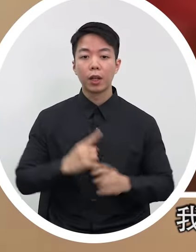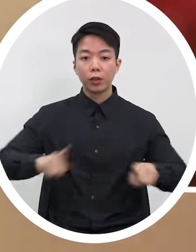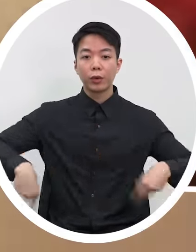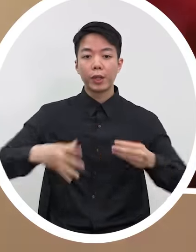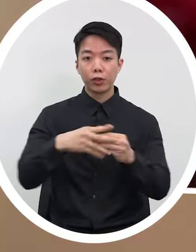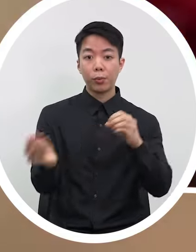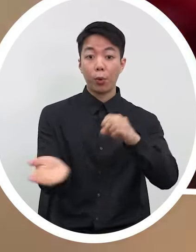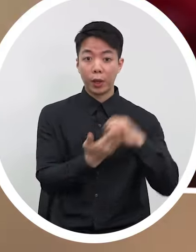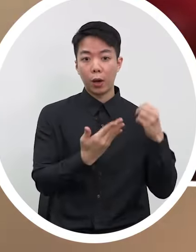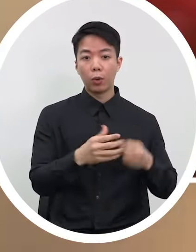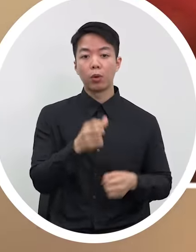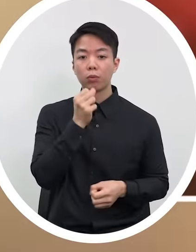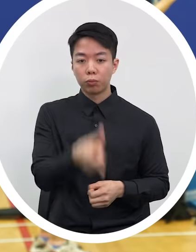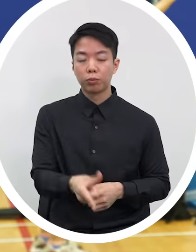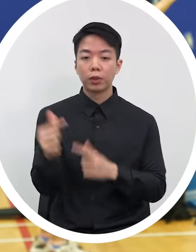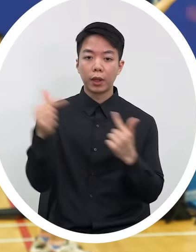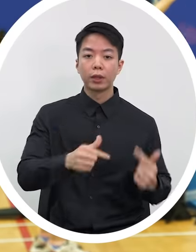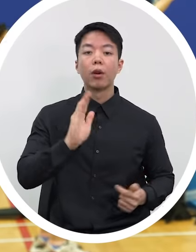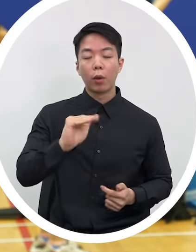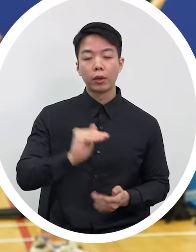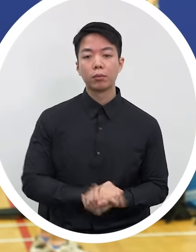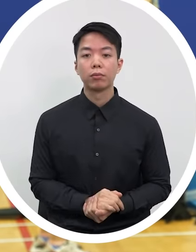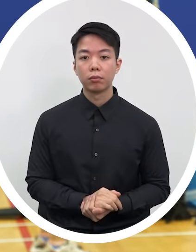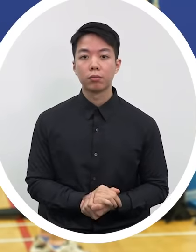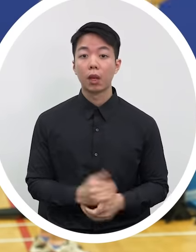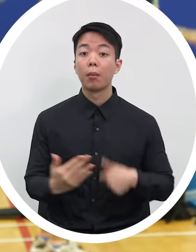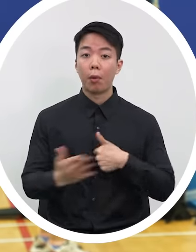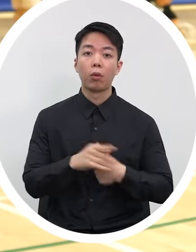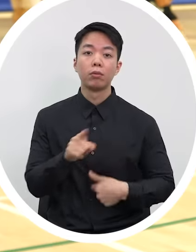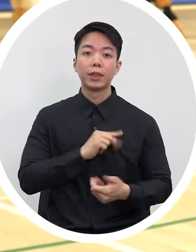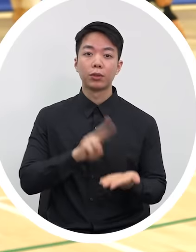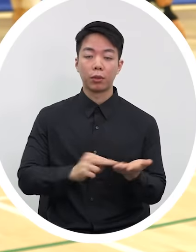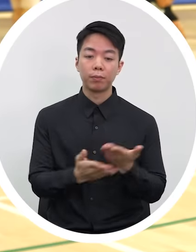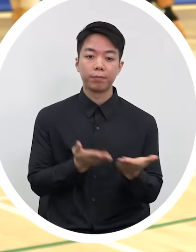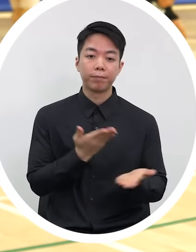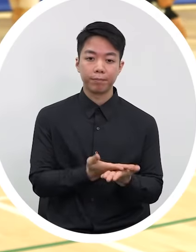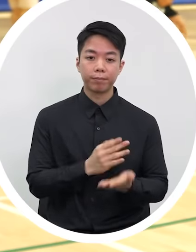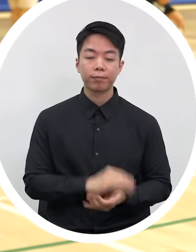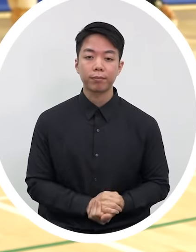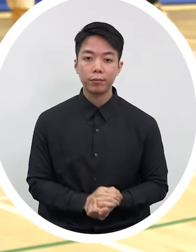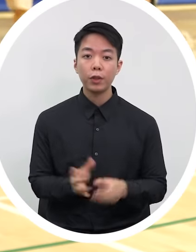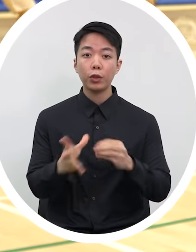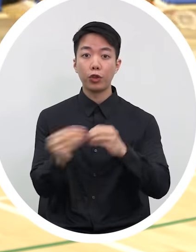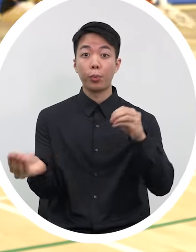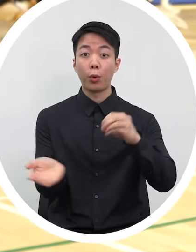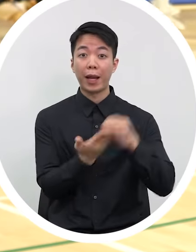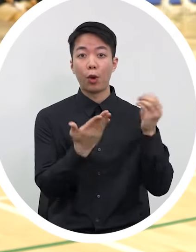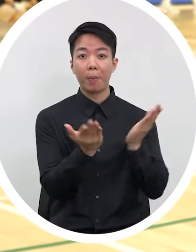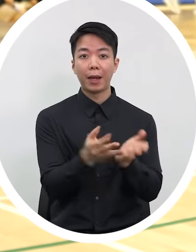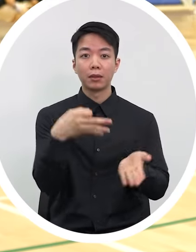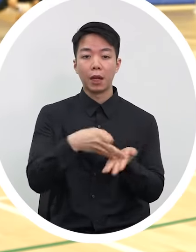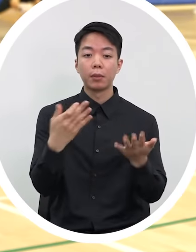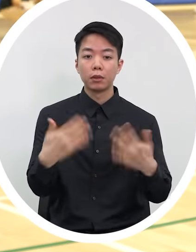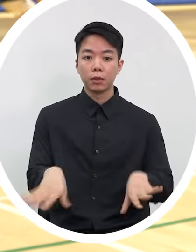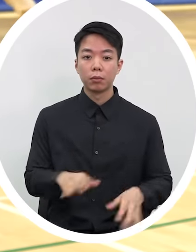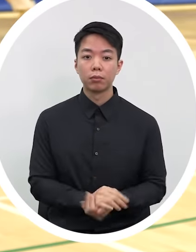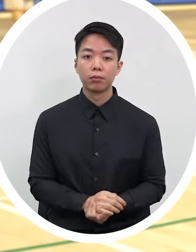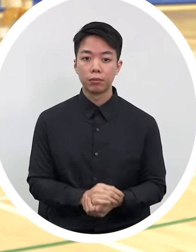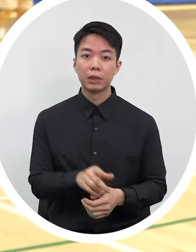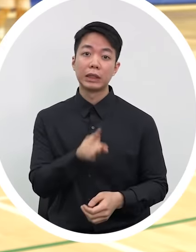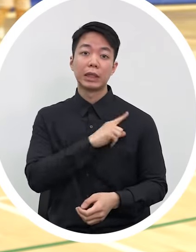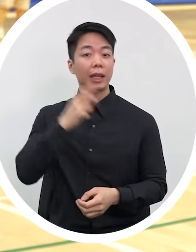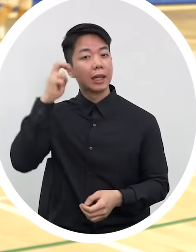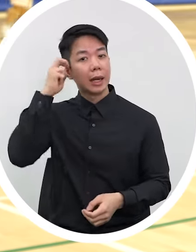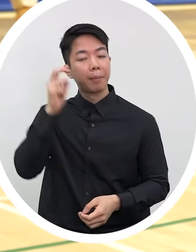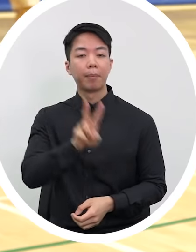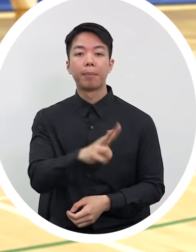我。咁透過輪椅羽毛球啦，係的而且確揾翻自己自信嘅。 參加咗羽毛球班之後，最主要係自己嘅